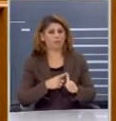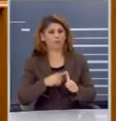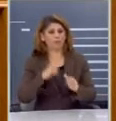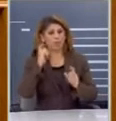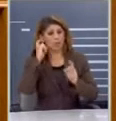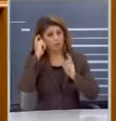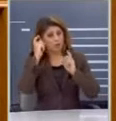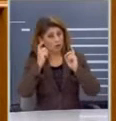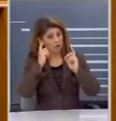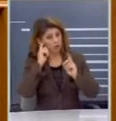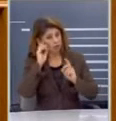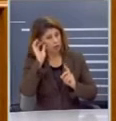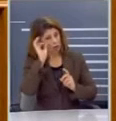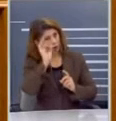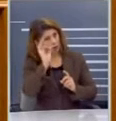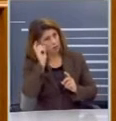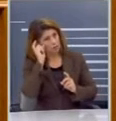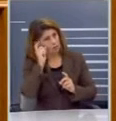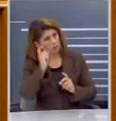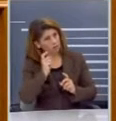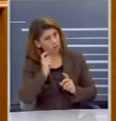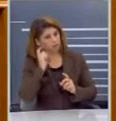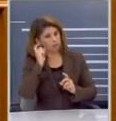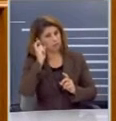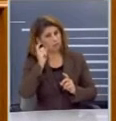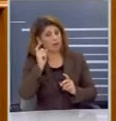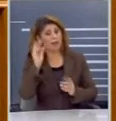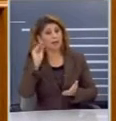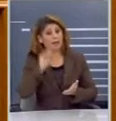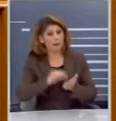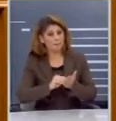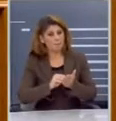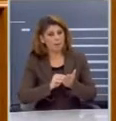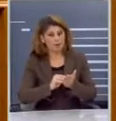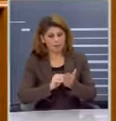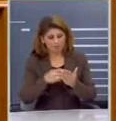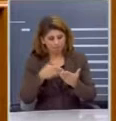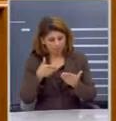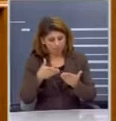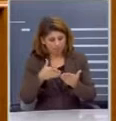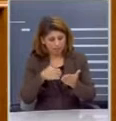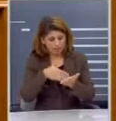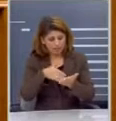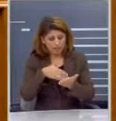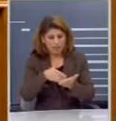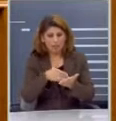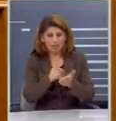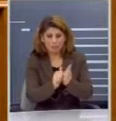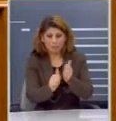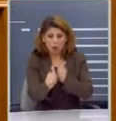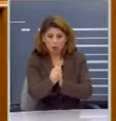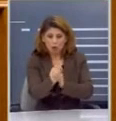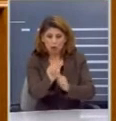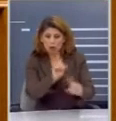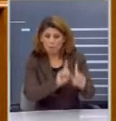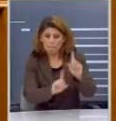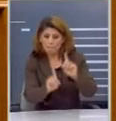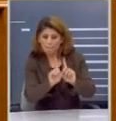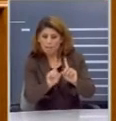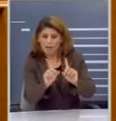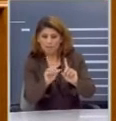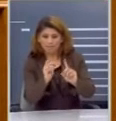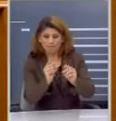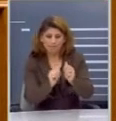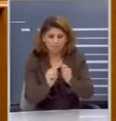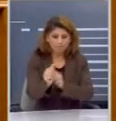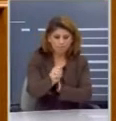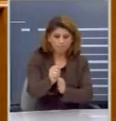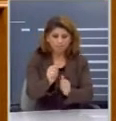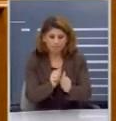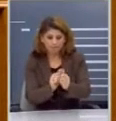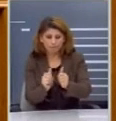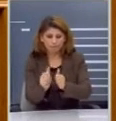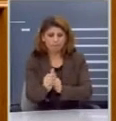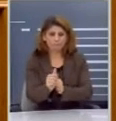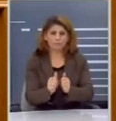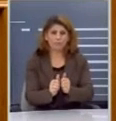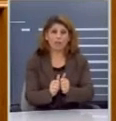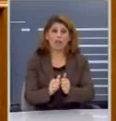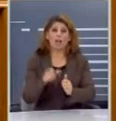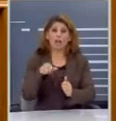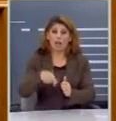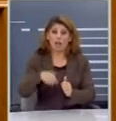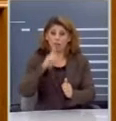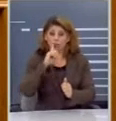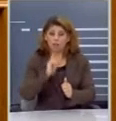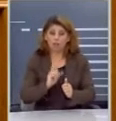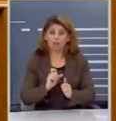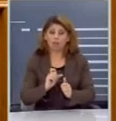στοχασμό και επανακαθορισμό των προτεραιοτήτων. Στην προκειμένη περίπτωση επιβάλλουν μια εξορρόπηση